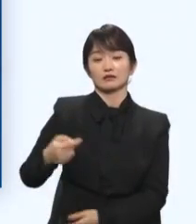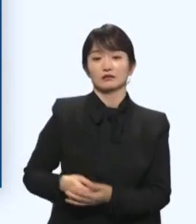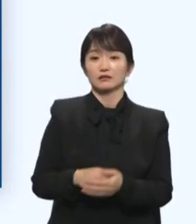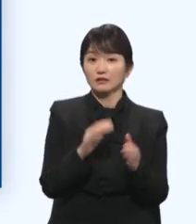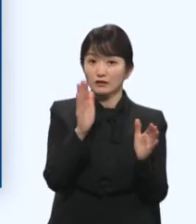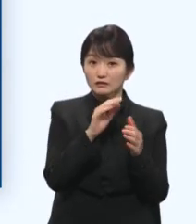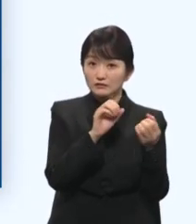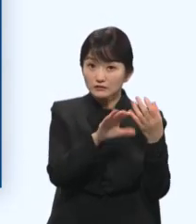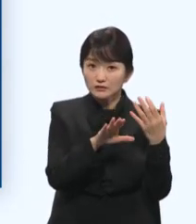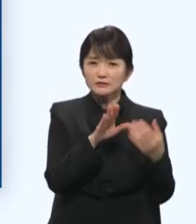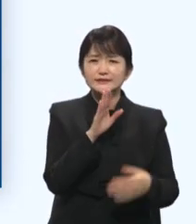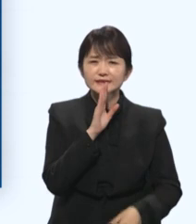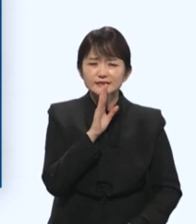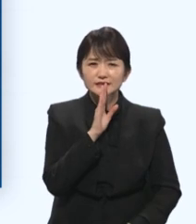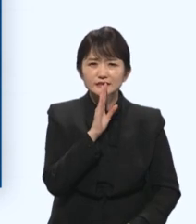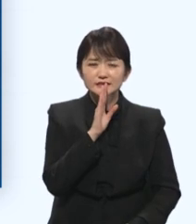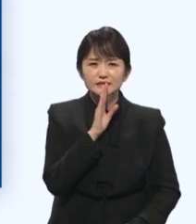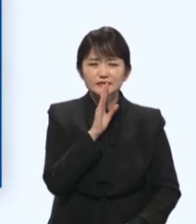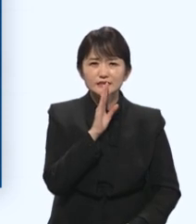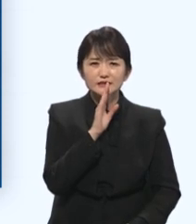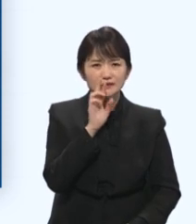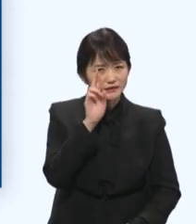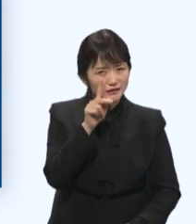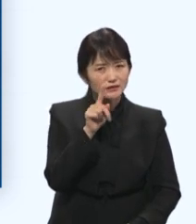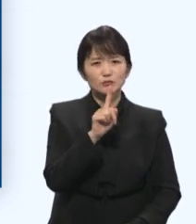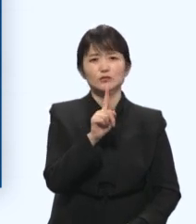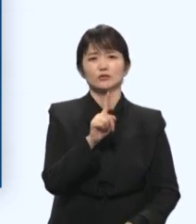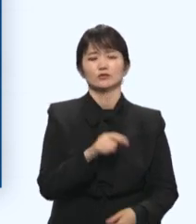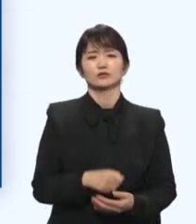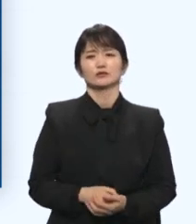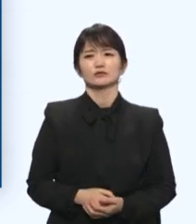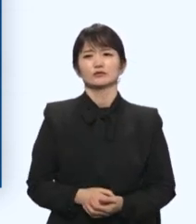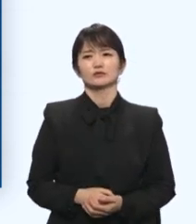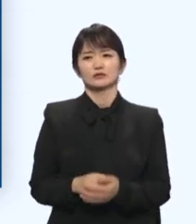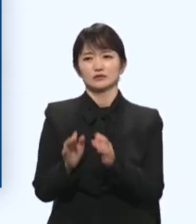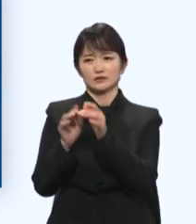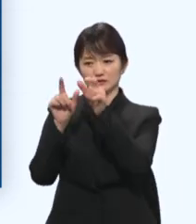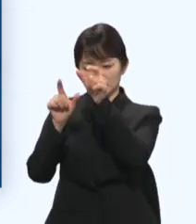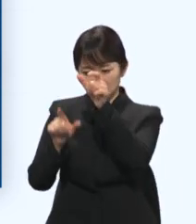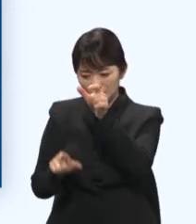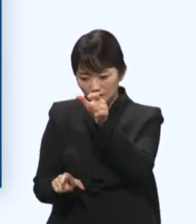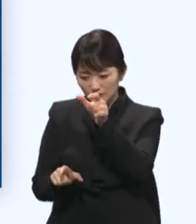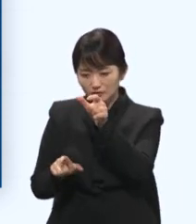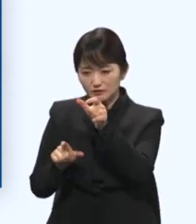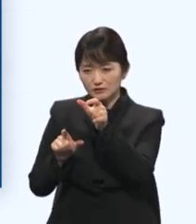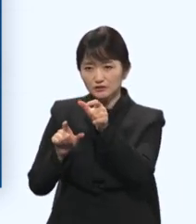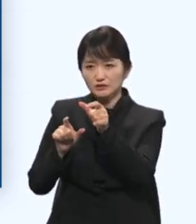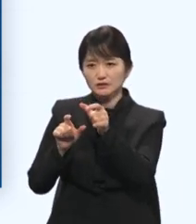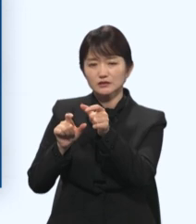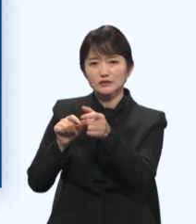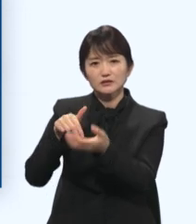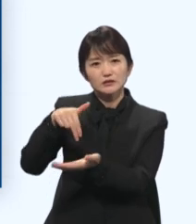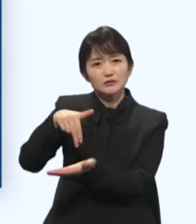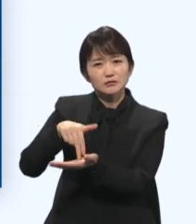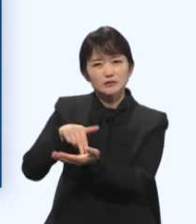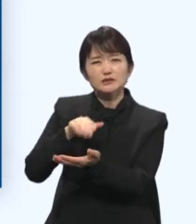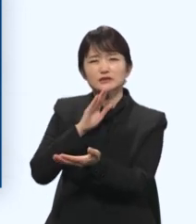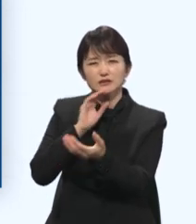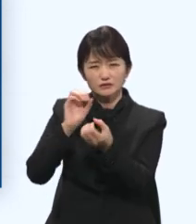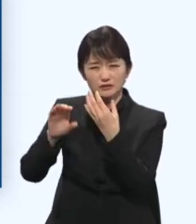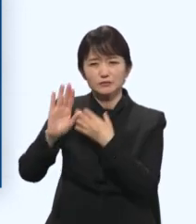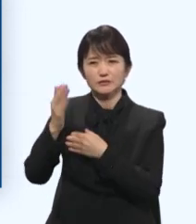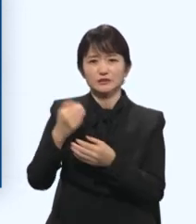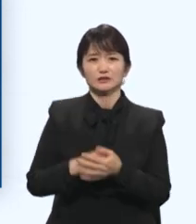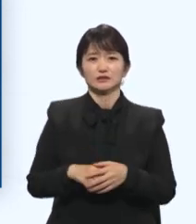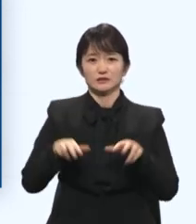학생의 답을 정답으로 봐야 되냐 오답으로 봐야 되냐 여러 가지 얘기가 있는데 어쨌든 누리꾼은 좀 정답으로 봐야 된다는게 대세긴 한데 저걸 갖고 또